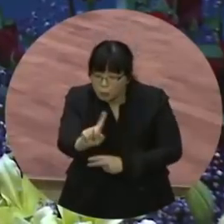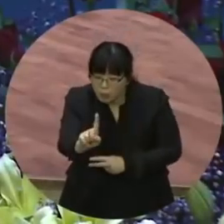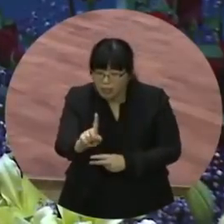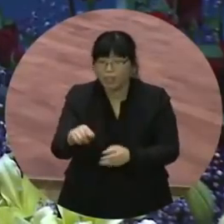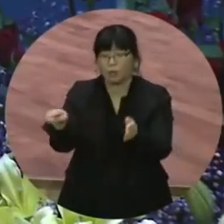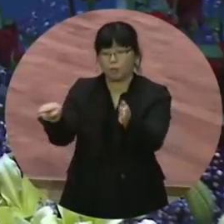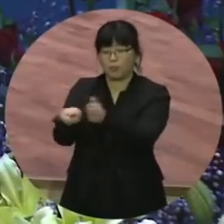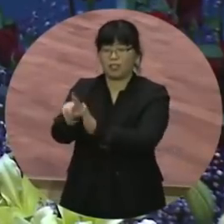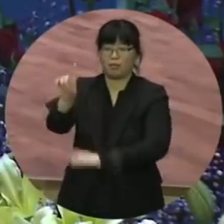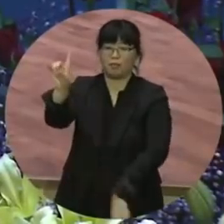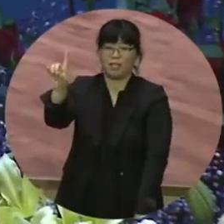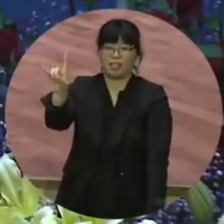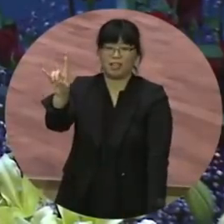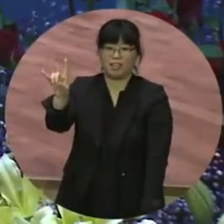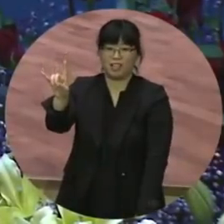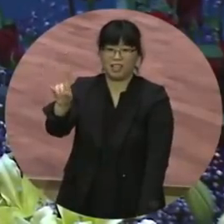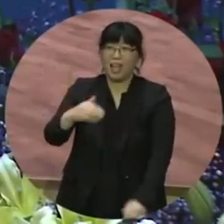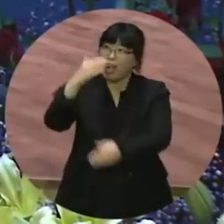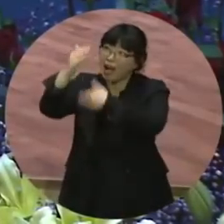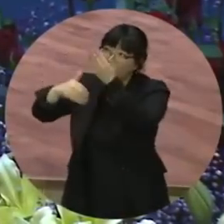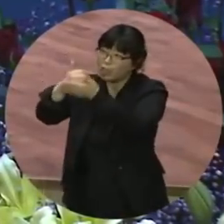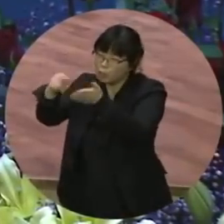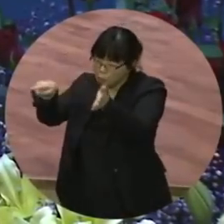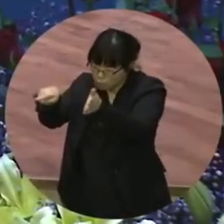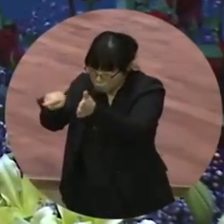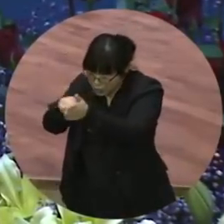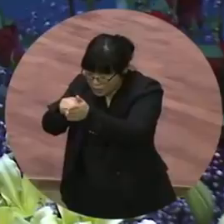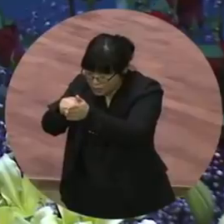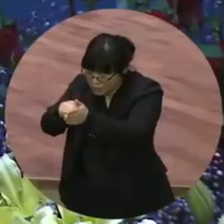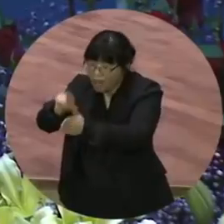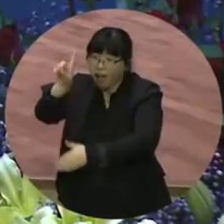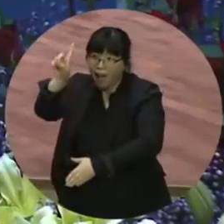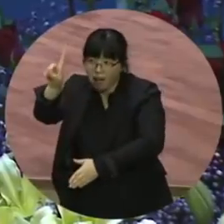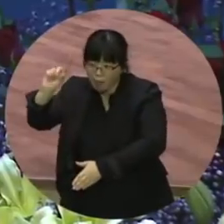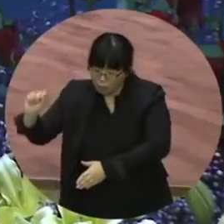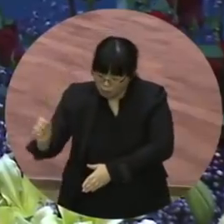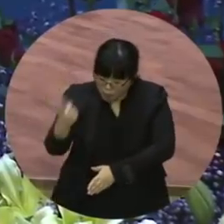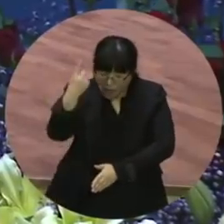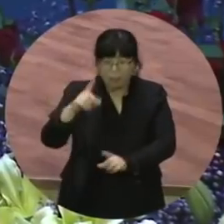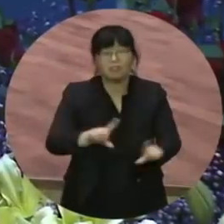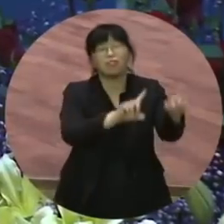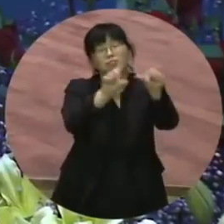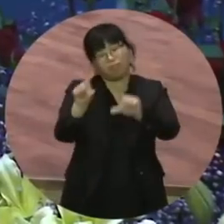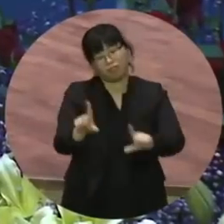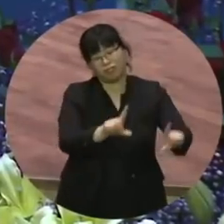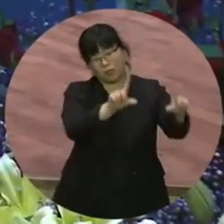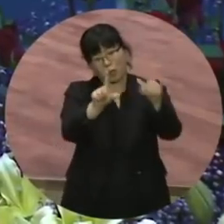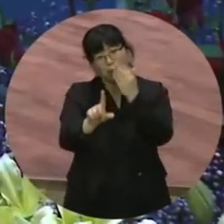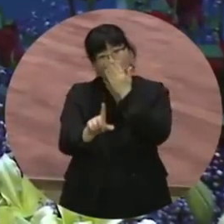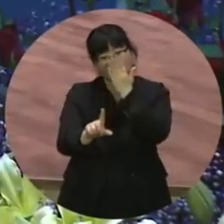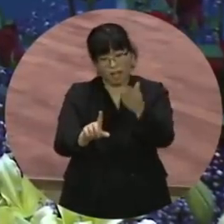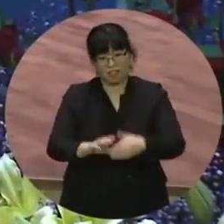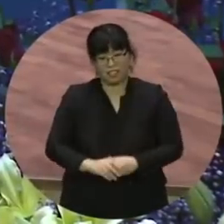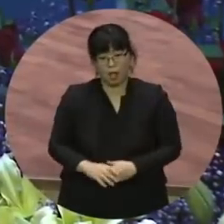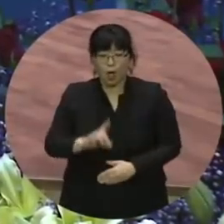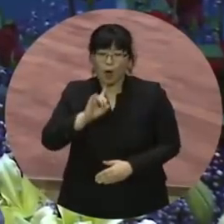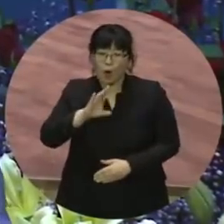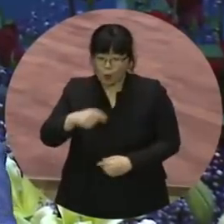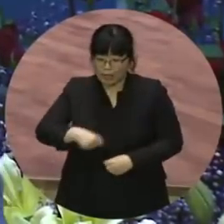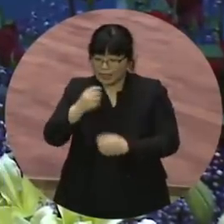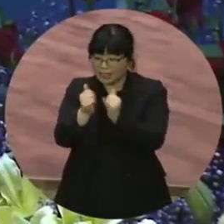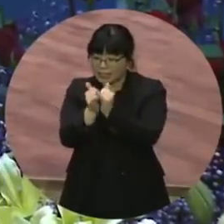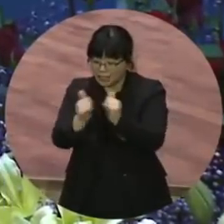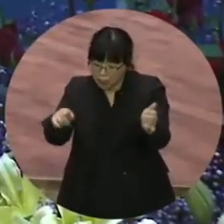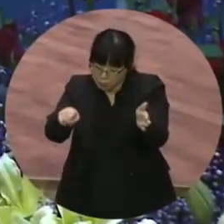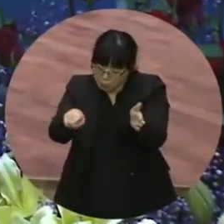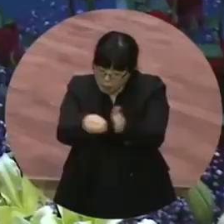믿음으로 하나님을 믿음으로 말미암아 살리라. 오직 의인은 믿음으로 말미암아 살리라.